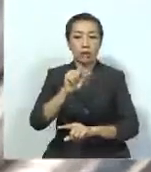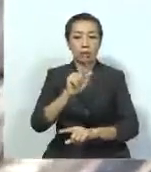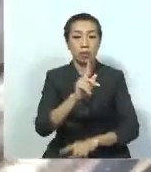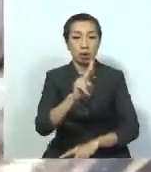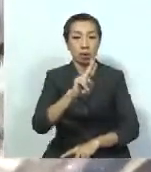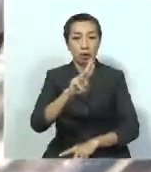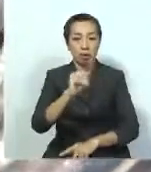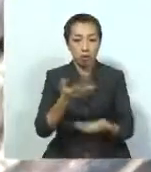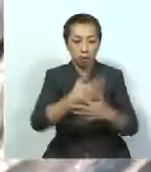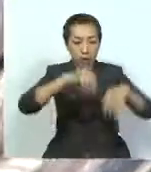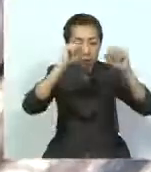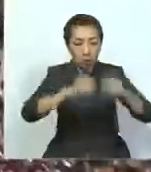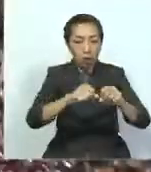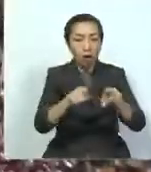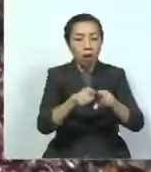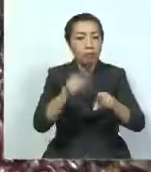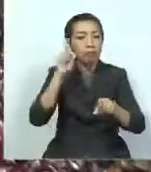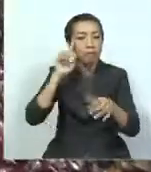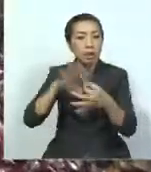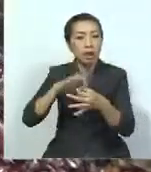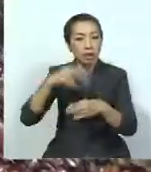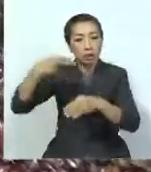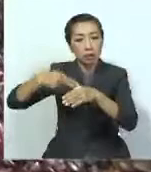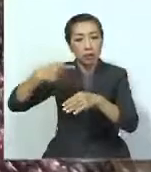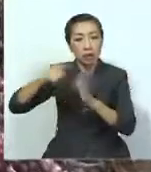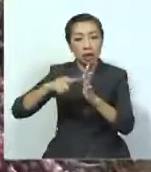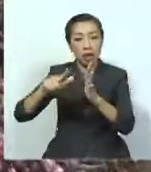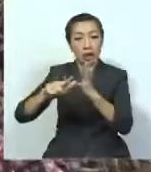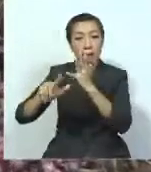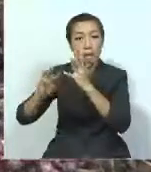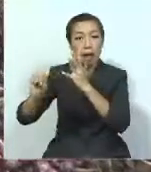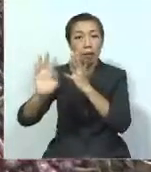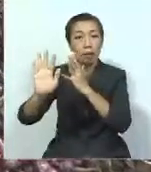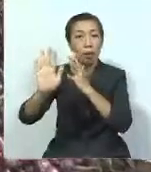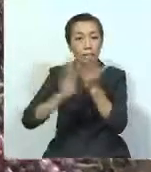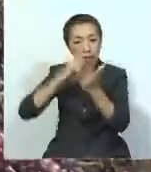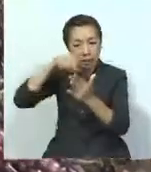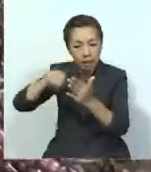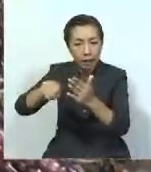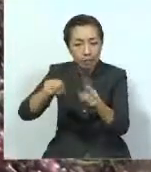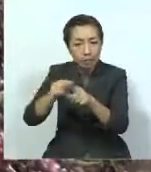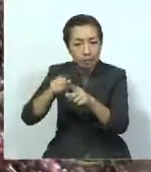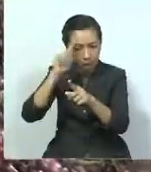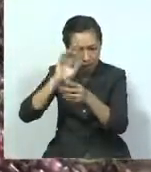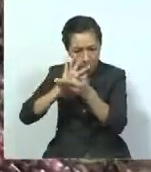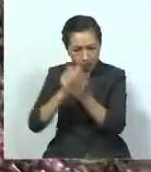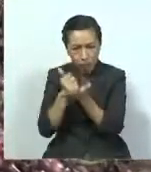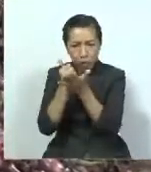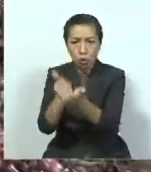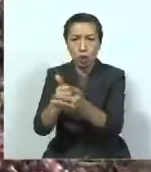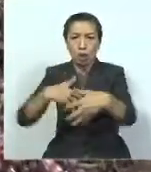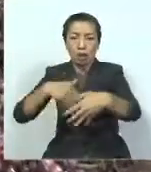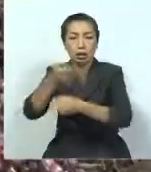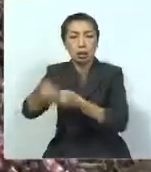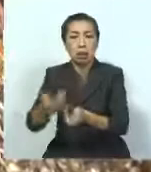นที่ผ่านมาเรื่องมาตรการปรับสมดุลน้ำมันปาล์มในประเทศเพื่อช่วยเหลือเกษตรกรแก้ไขปัญหาราคาปาล์ม